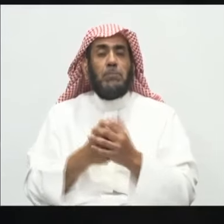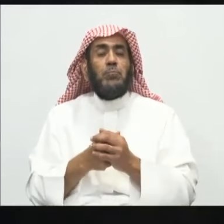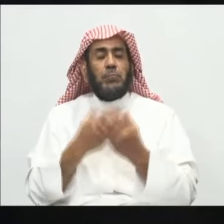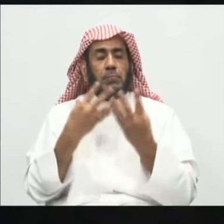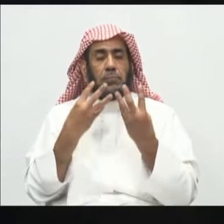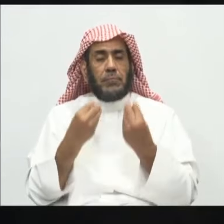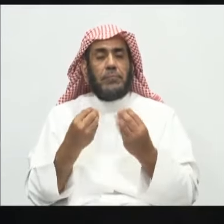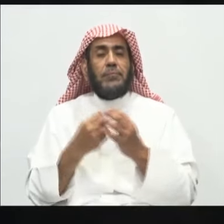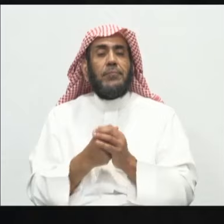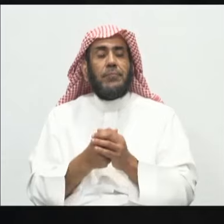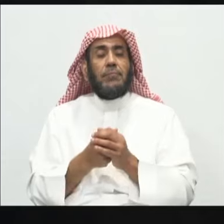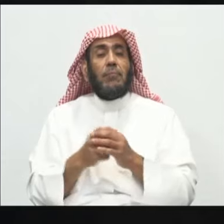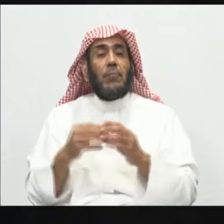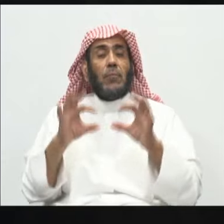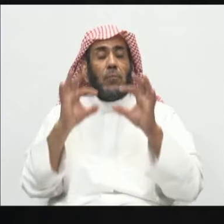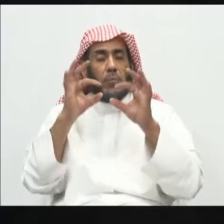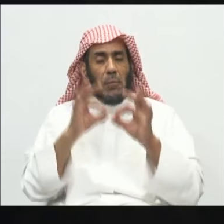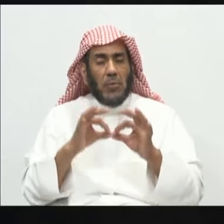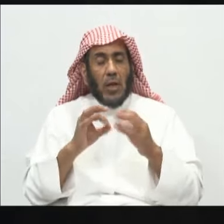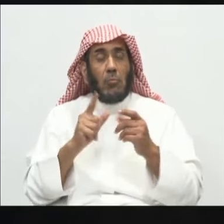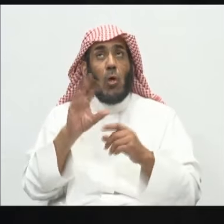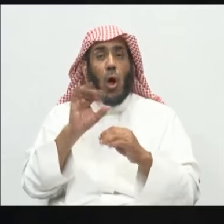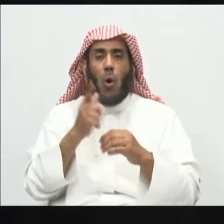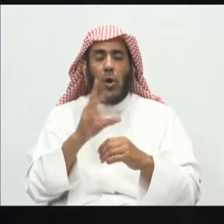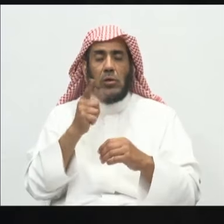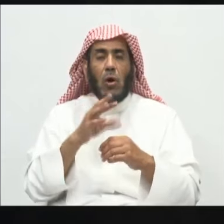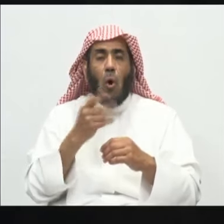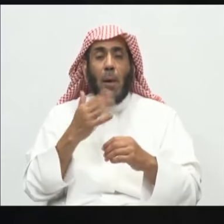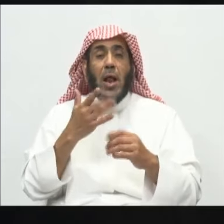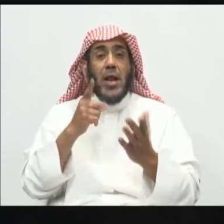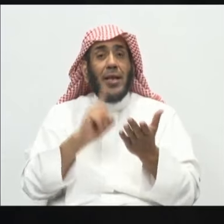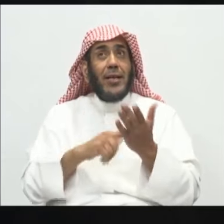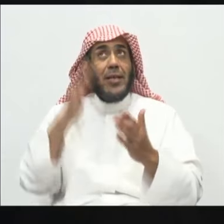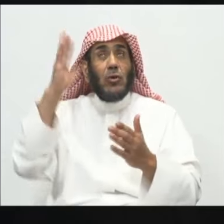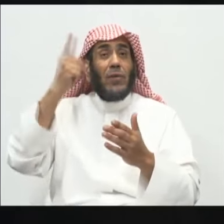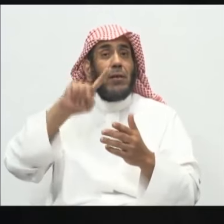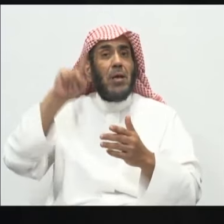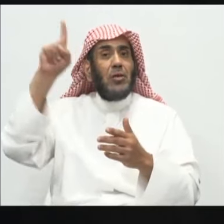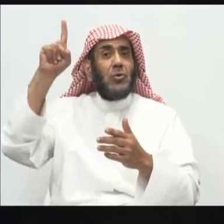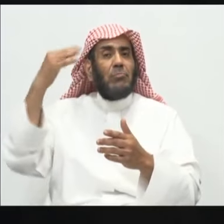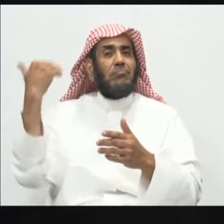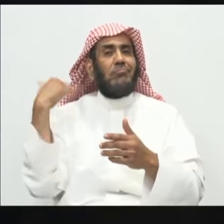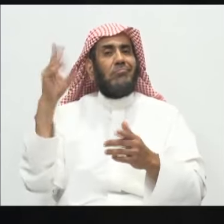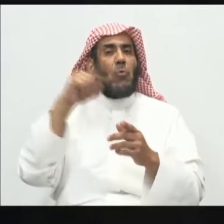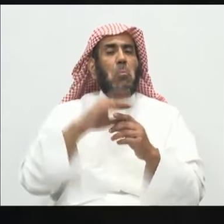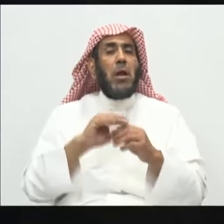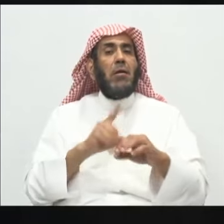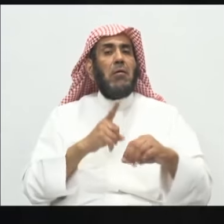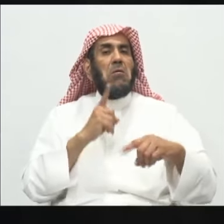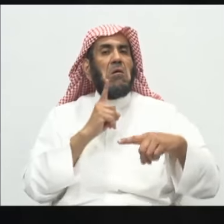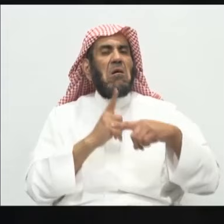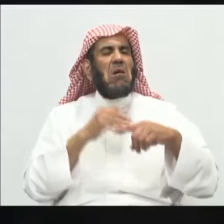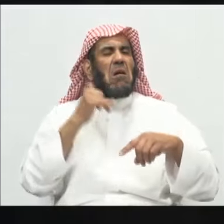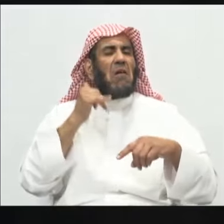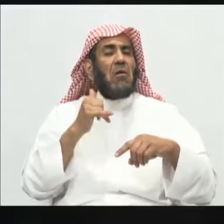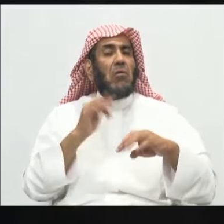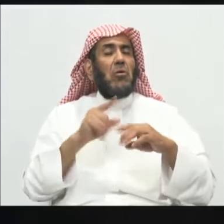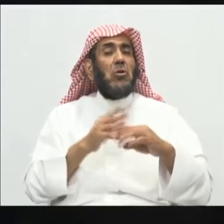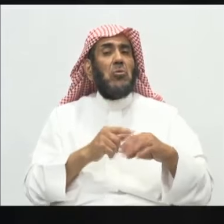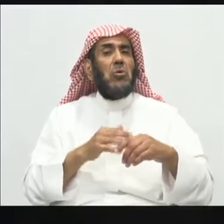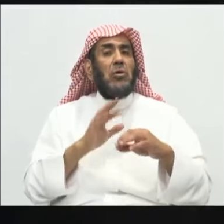جميل هنا ايضا في تكمله الايات ماذا يقول الله عزوجل ومن يشكر فانما يشكر لنفسه ومن كفر جميل هنا اذا الشكر